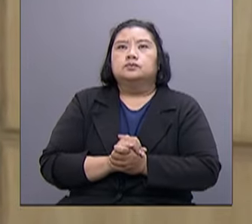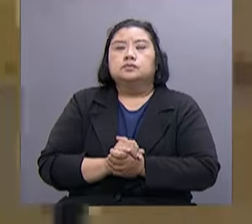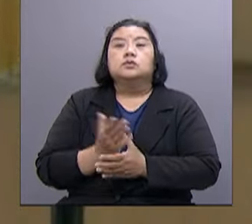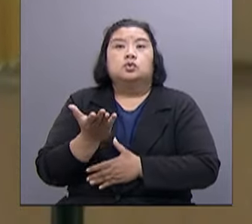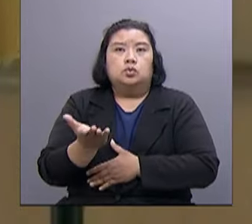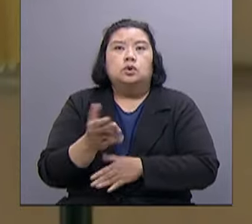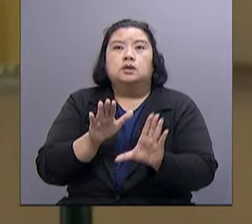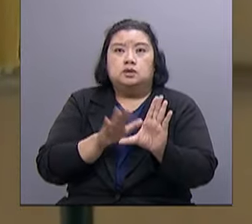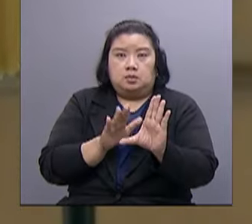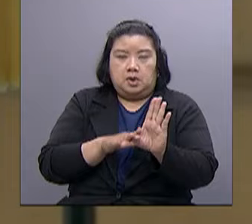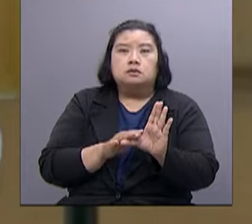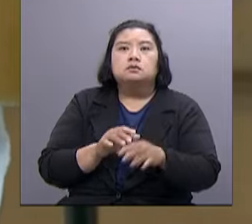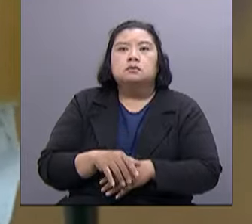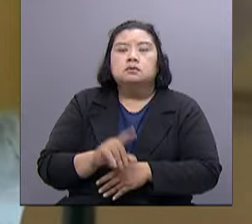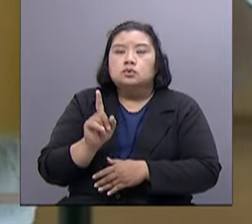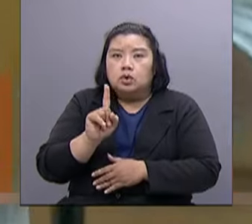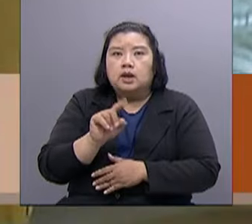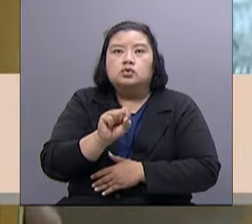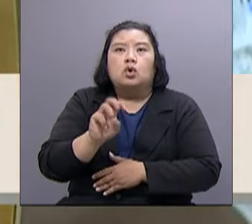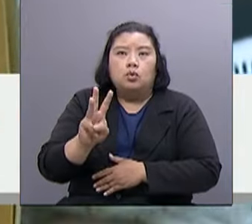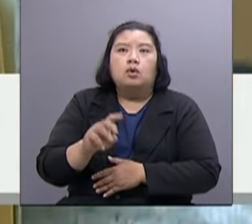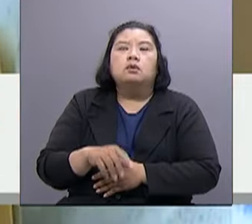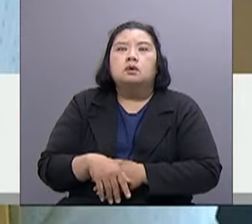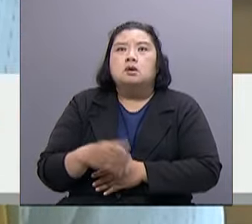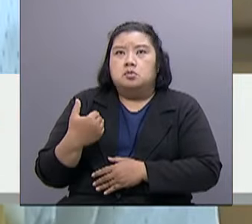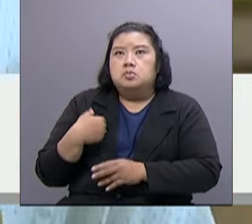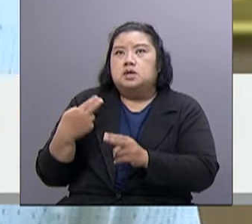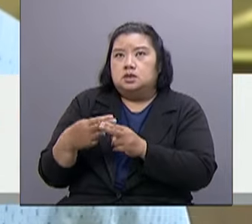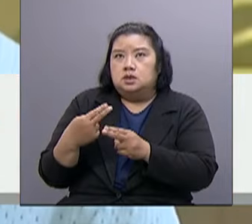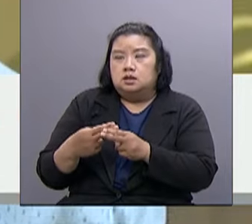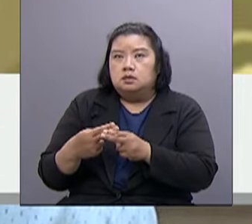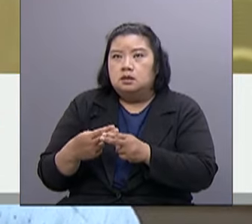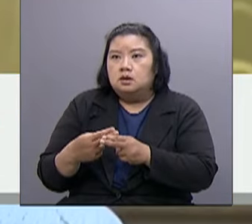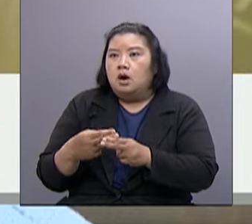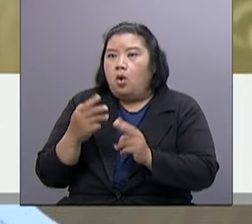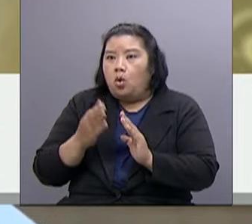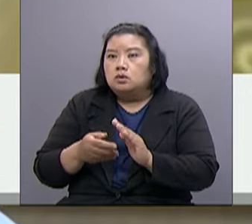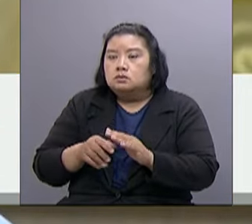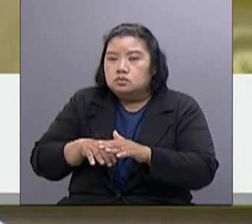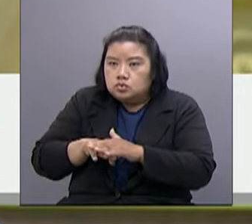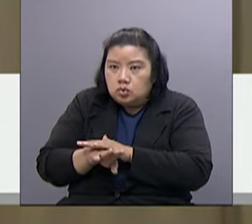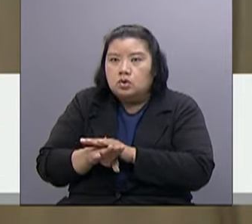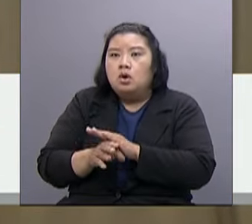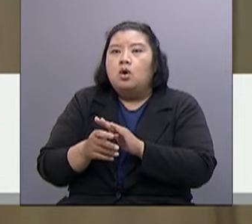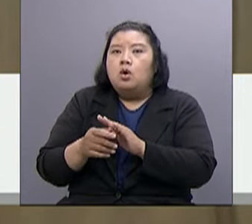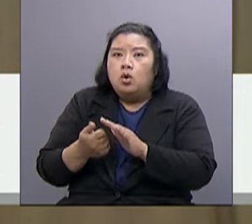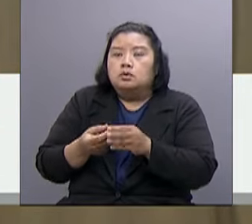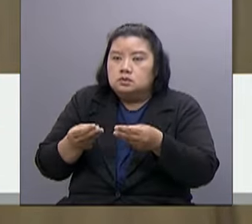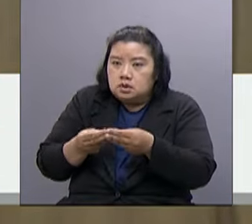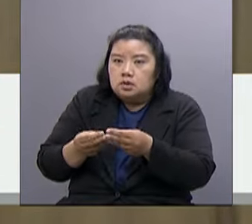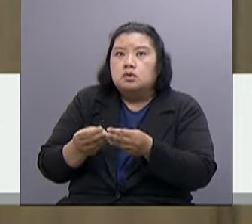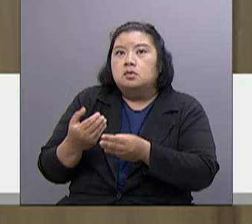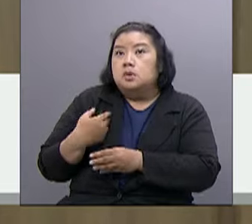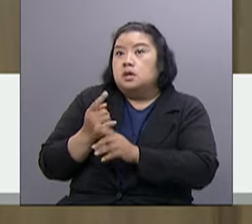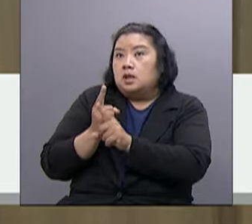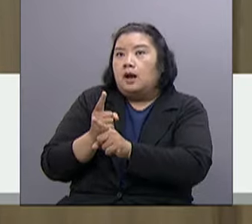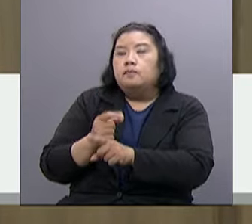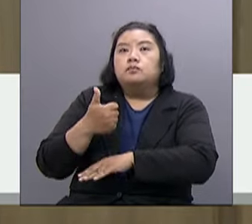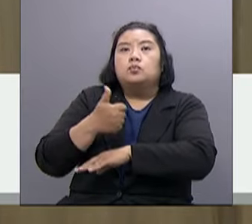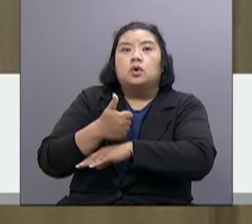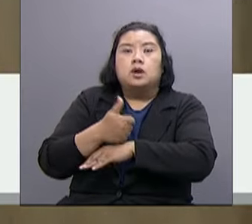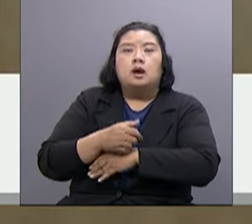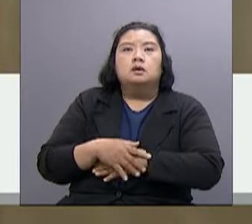ู้สมัครสวที่ถูกตั้งข้อสังเกตอ้างถึงในรายชื่อโพยกวนหัวเลือกสว149คนตามที่นายสมชายแสวงการสวนะคะชุ